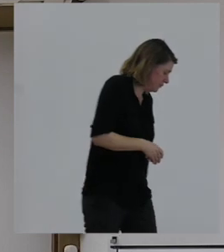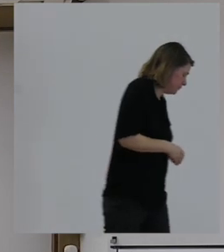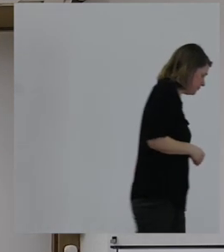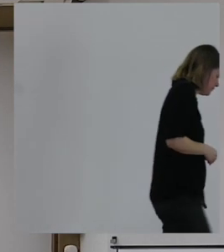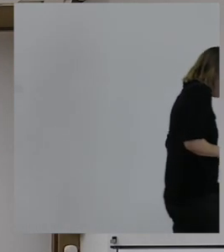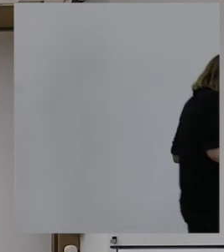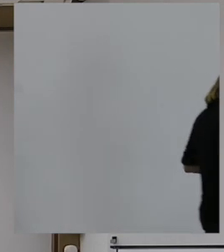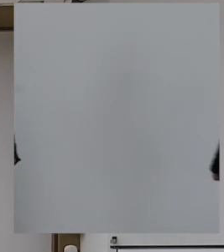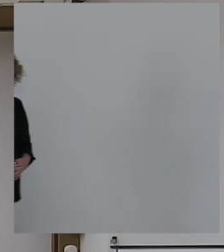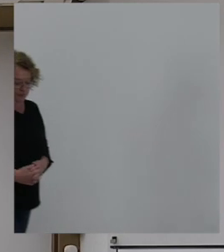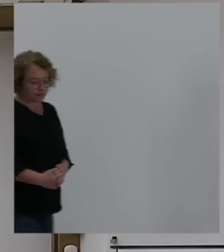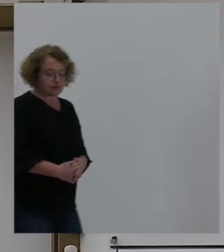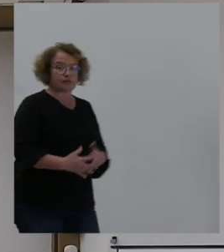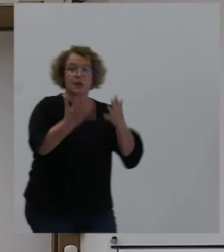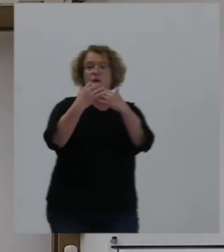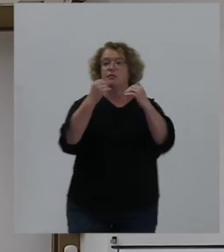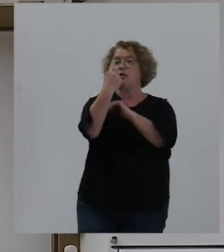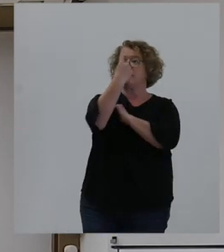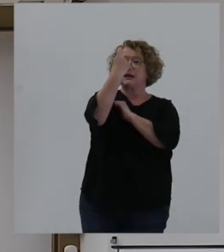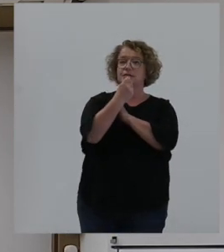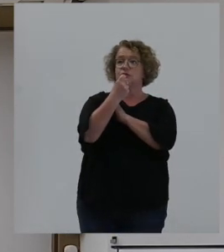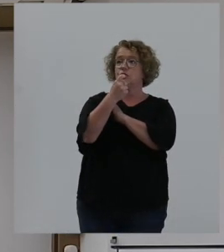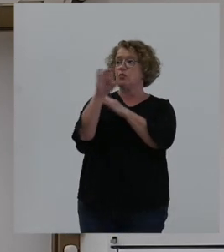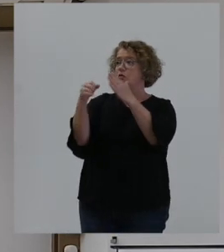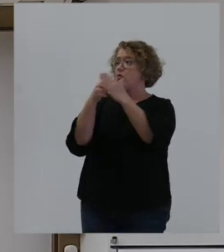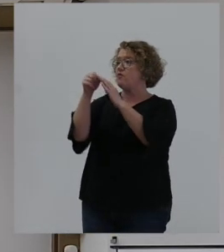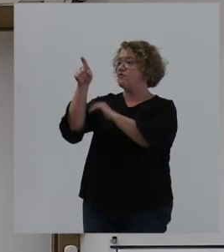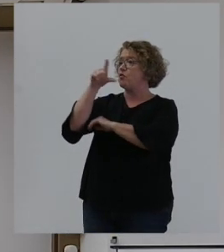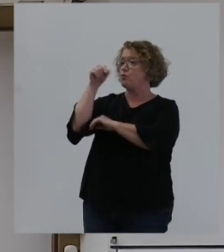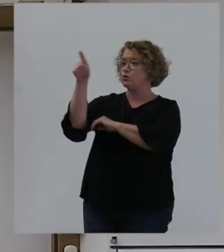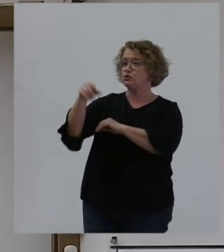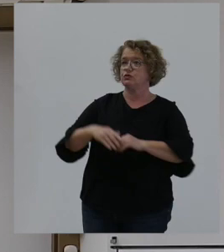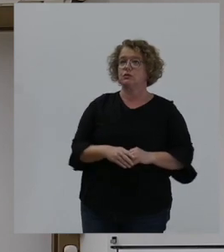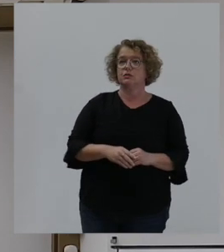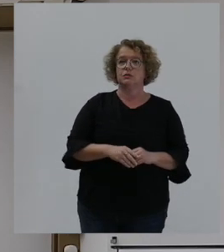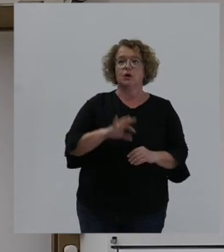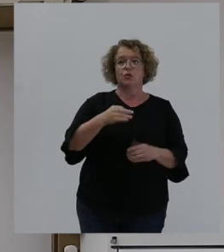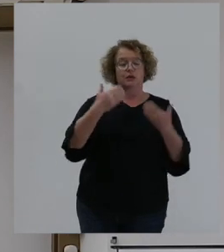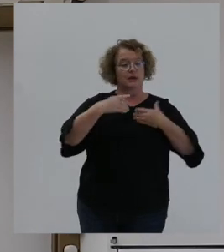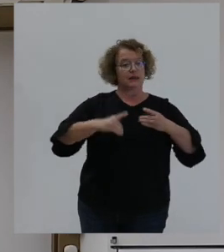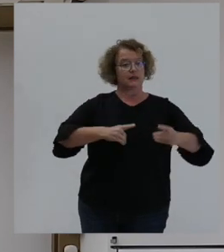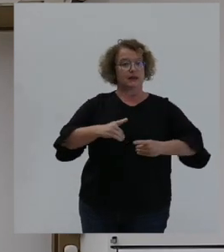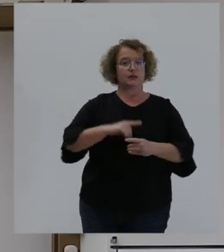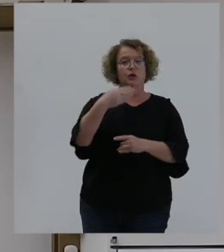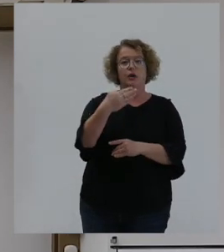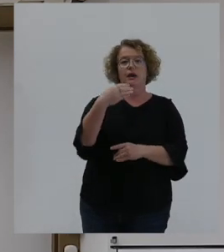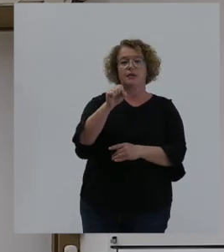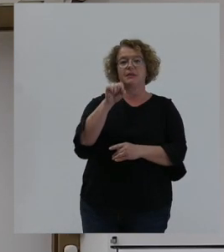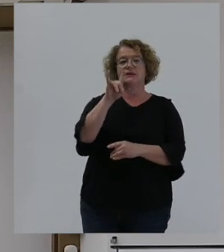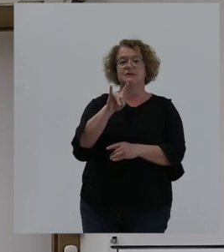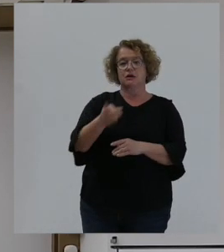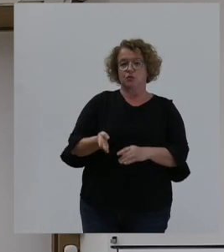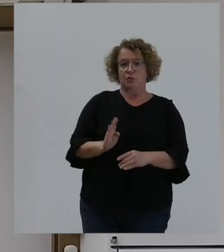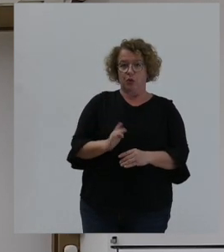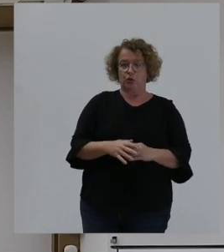qu'il y a d'autres questions? Il y en a une au fond. Ah, monsieur, oui. Oui, Sandro Landi, directeur de la MSH Bordeaux.